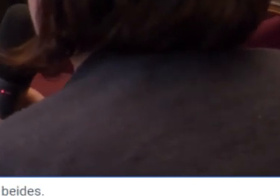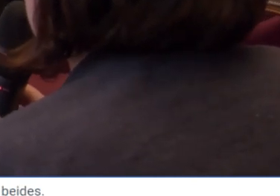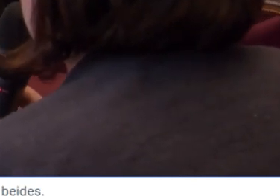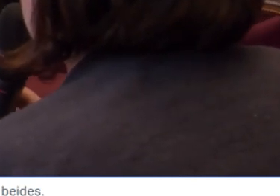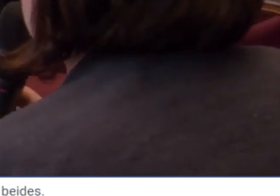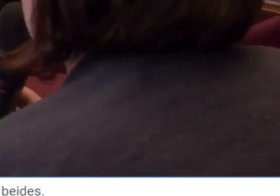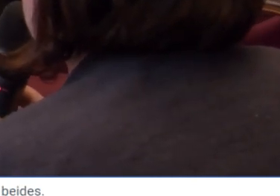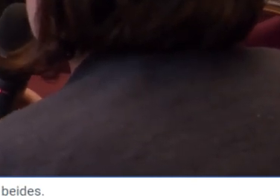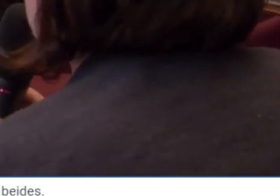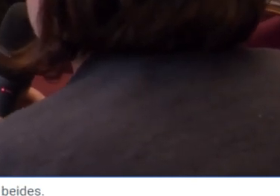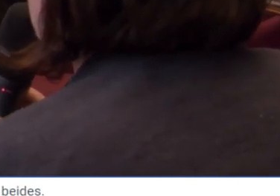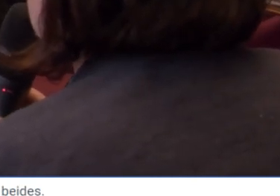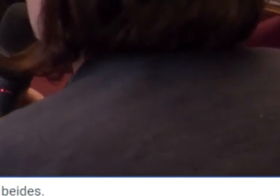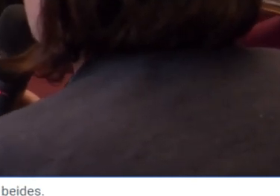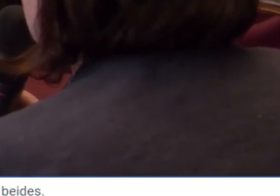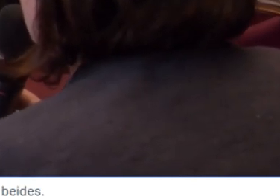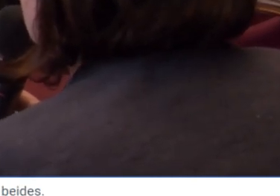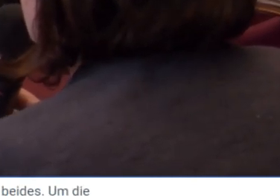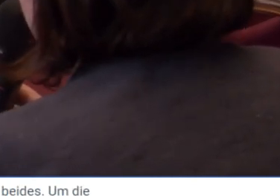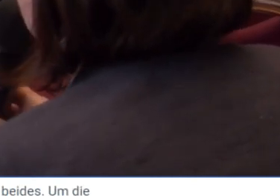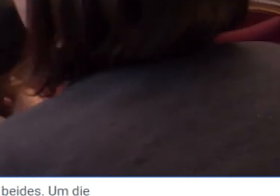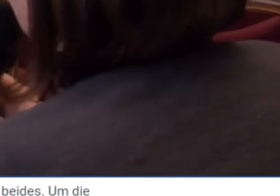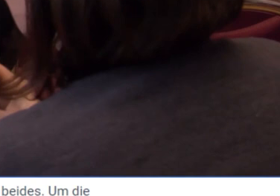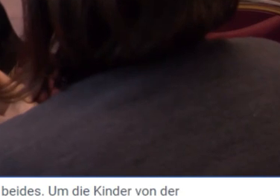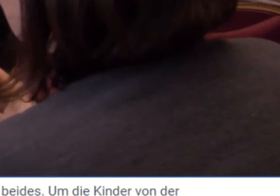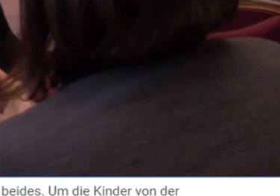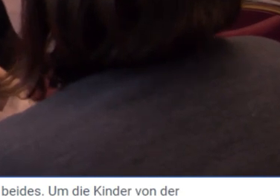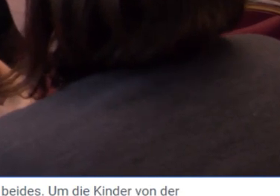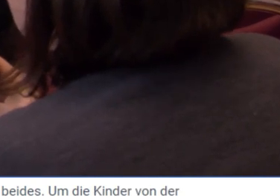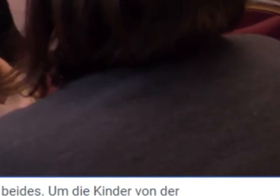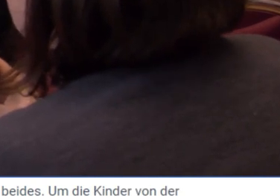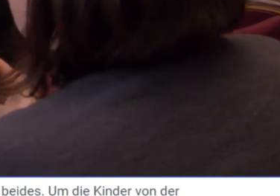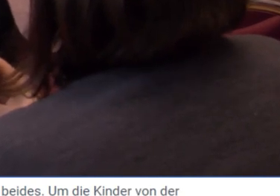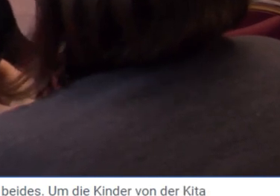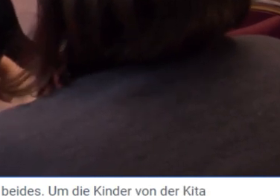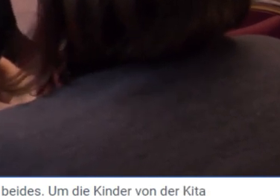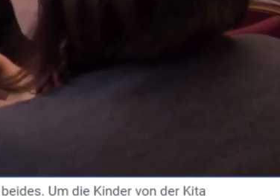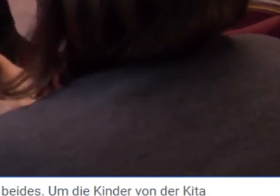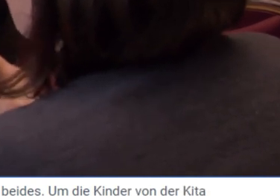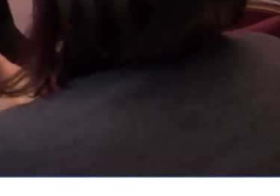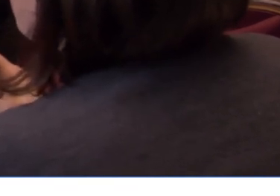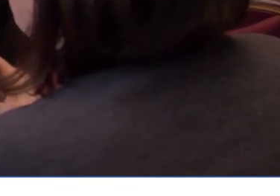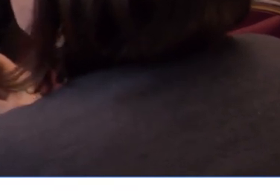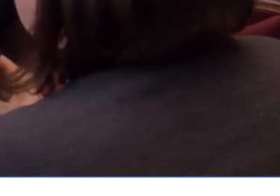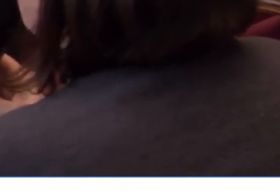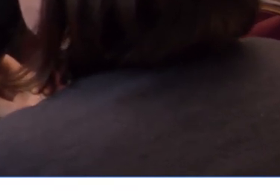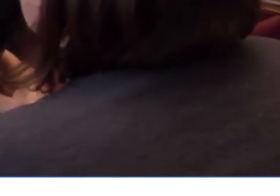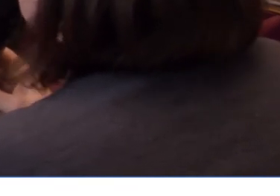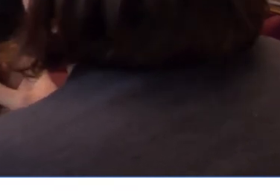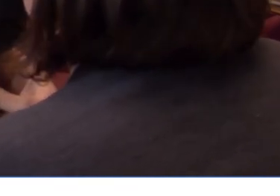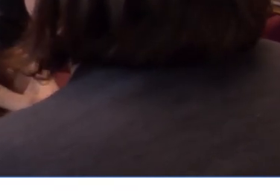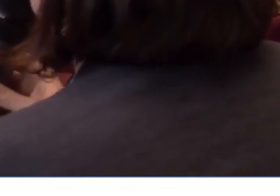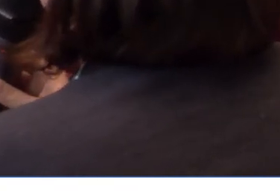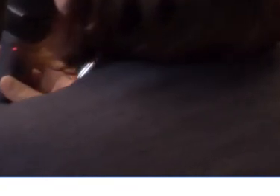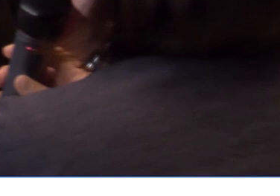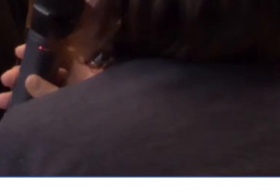und es wurde nicht bewilligt die Eltern Assistenz man hat sich dann zusammengesetzt mit dem Jugendamt und hat